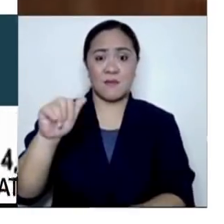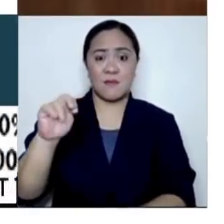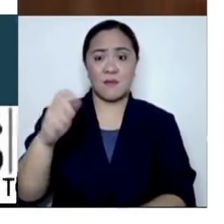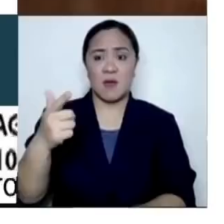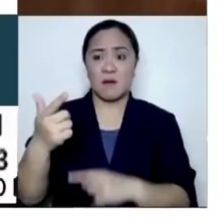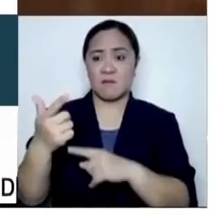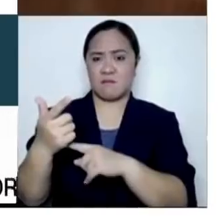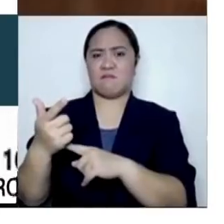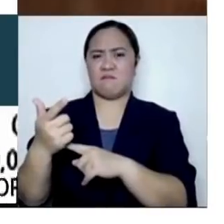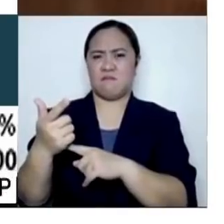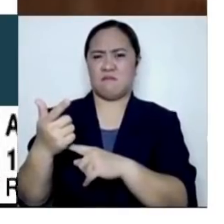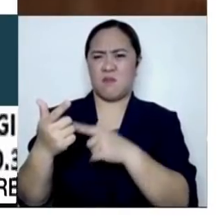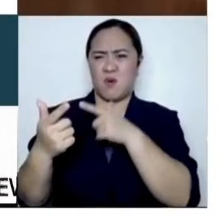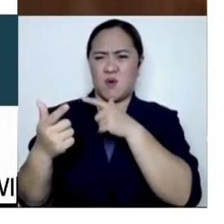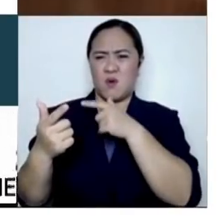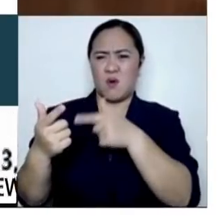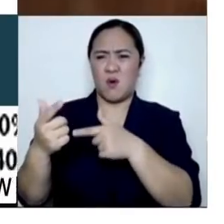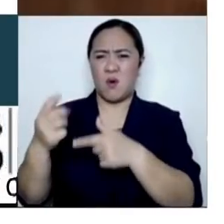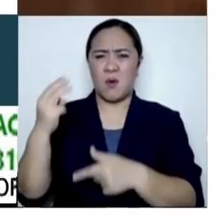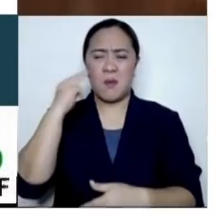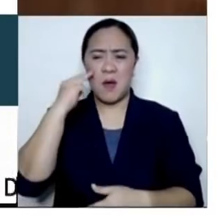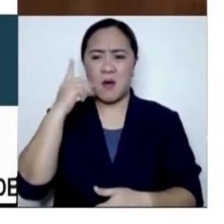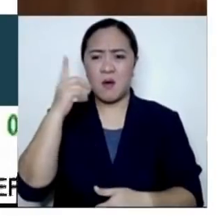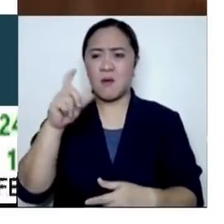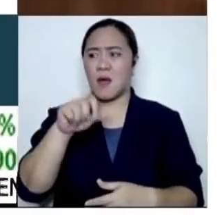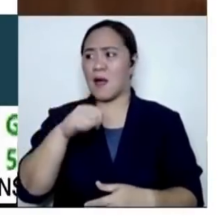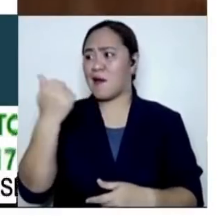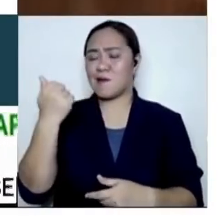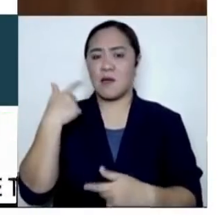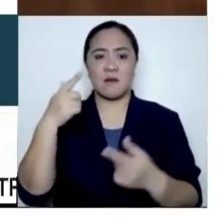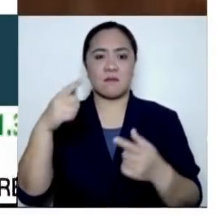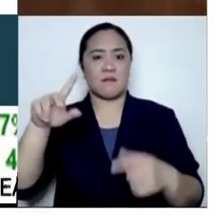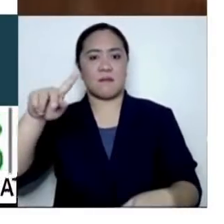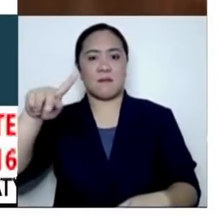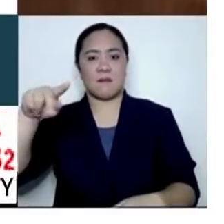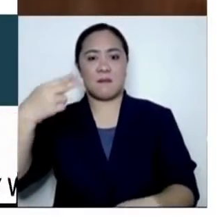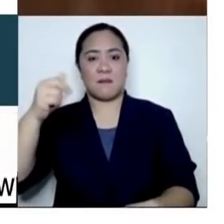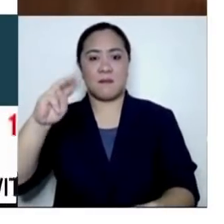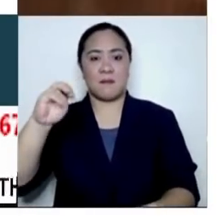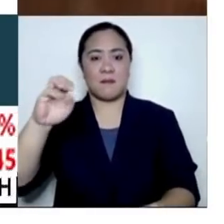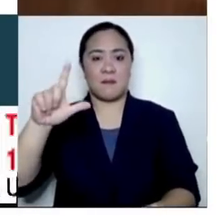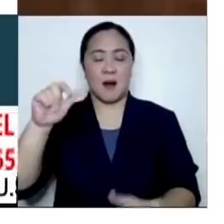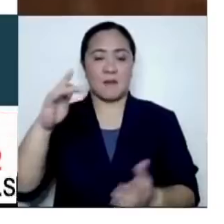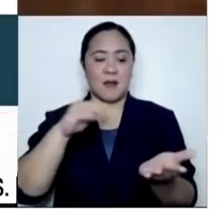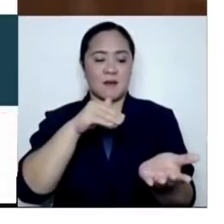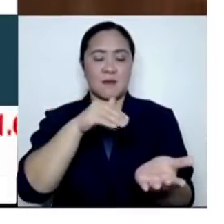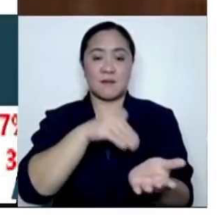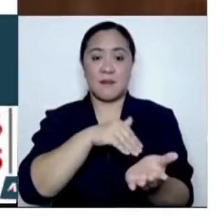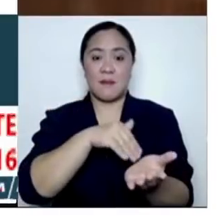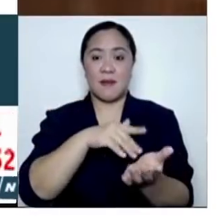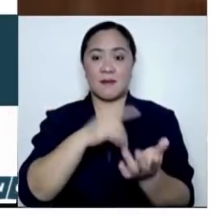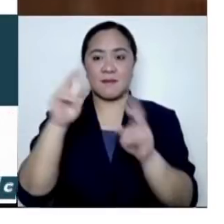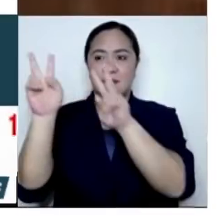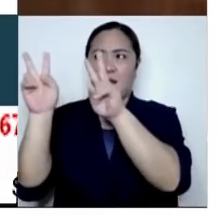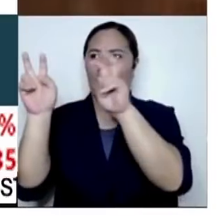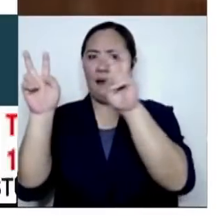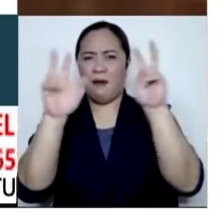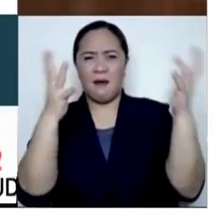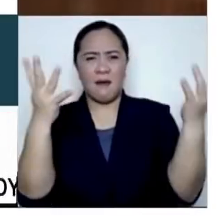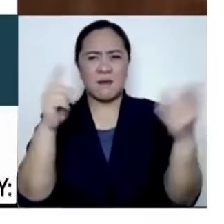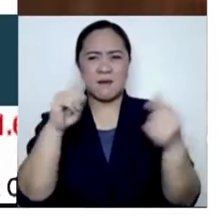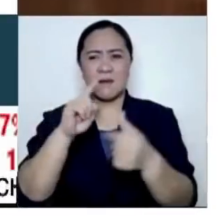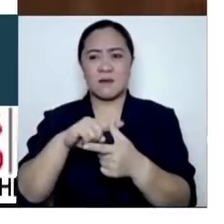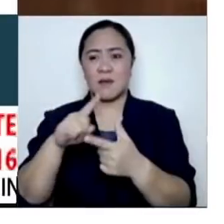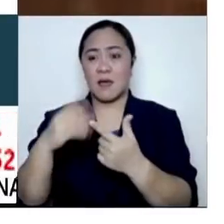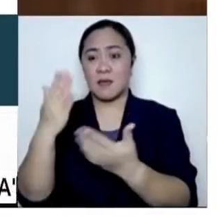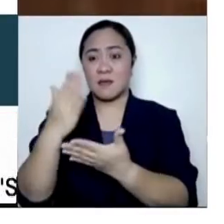says, you know, iba naman Pharmally ito, splitting hairs. Yung Pharmally isa, biological. ito, pharmaceutical. And there are